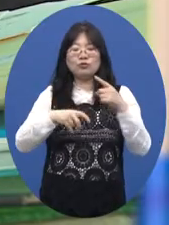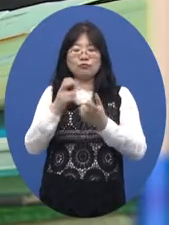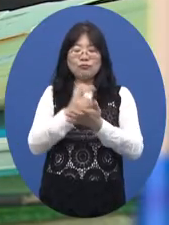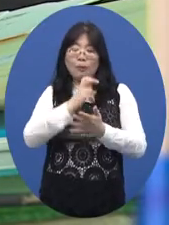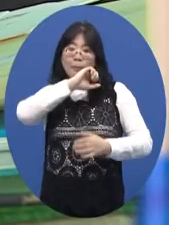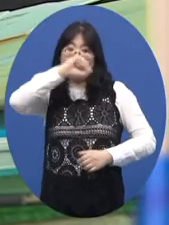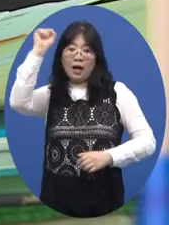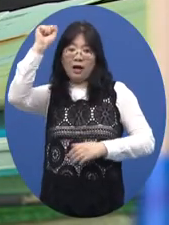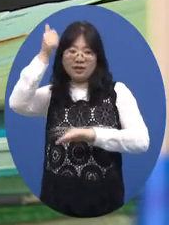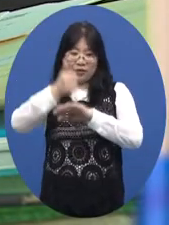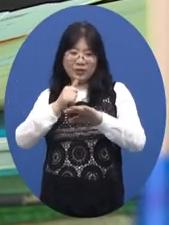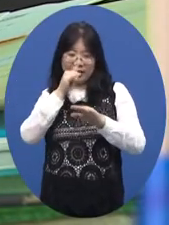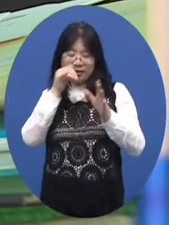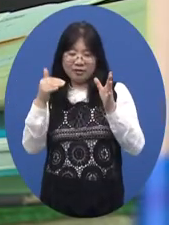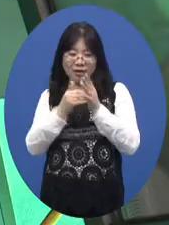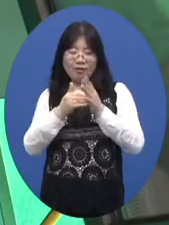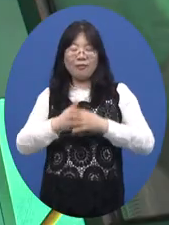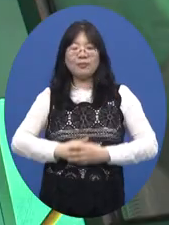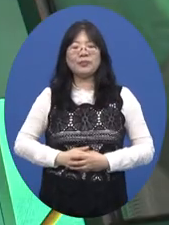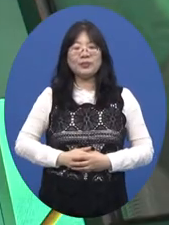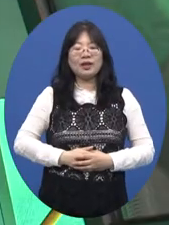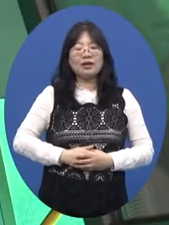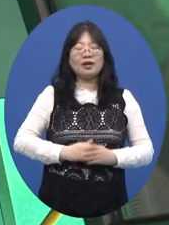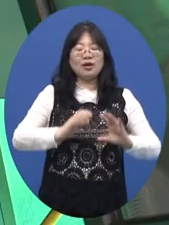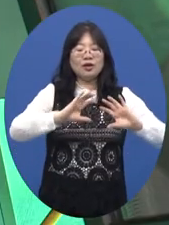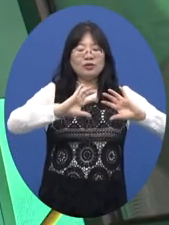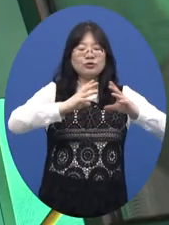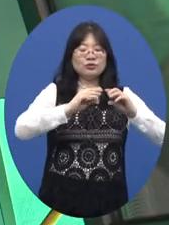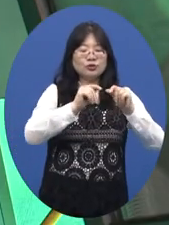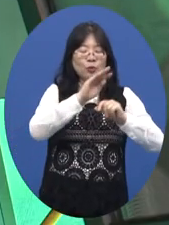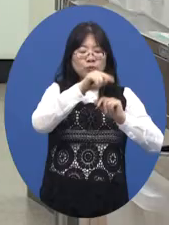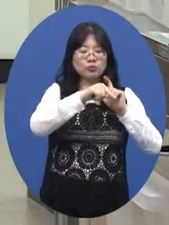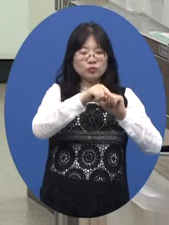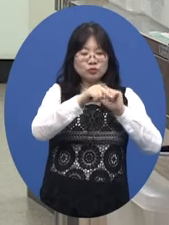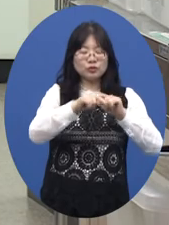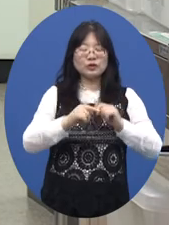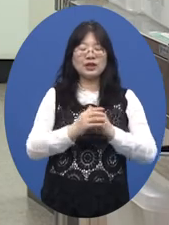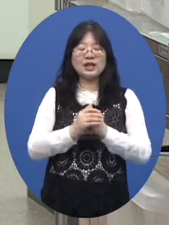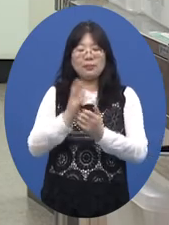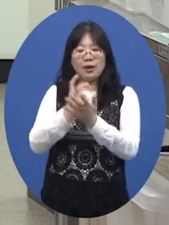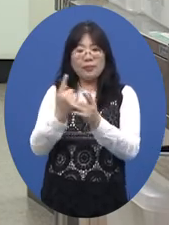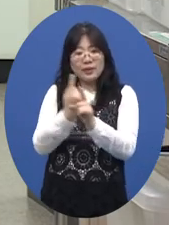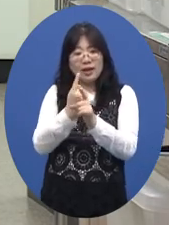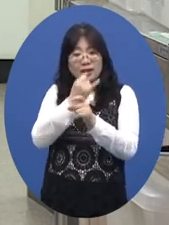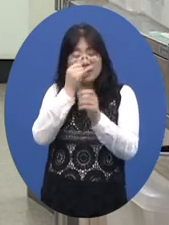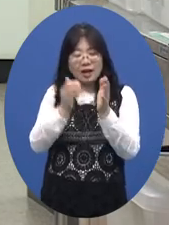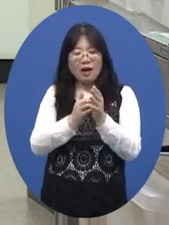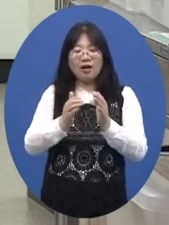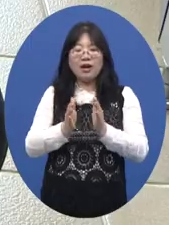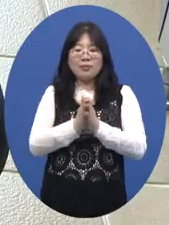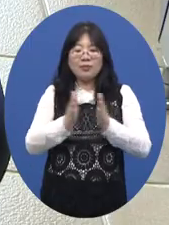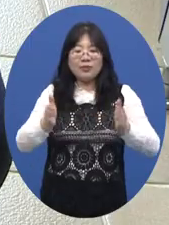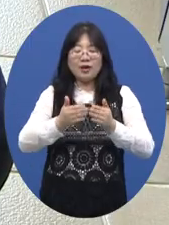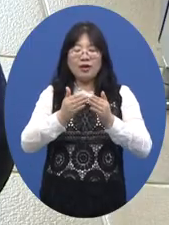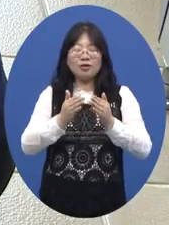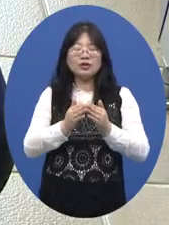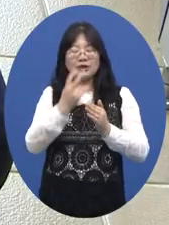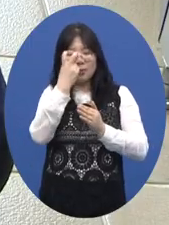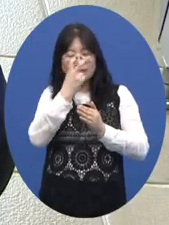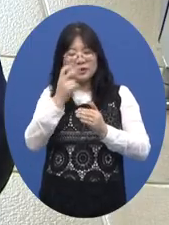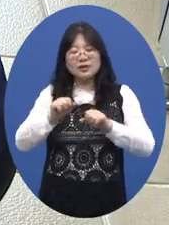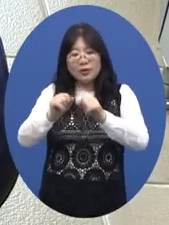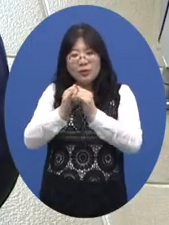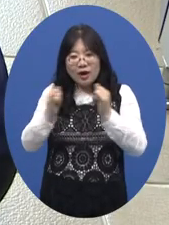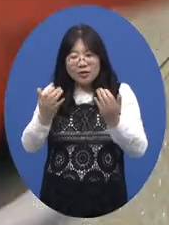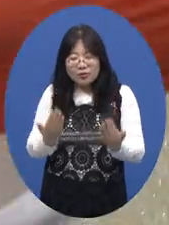맺었습니다. 국토교통부가 주택 건설 기준을 개정해 아파트 건설 시 경비원과 청소원, 관리사무소 직원들이 쉴수